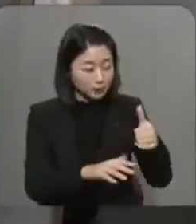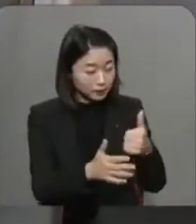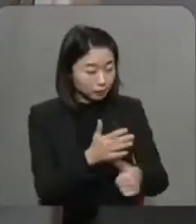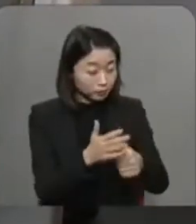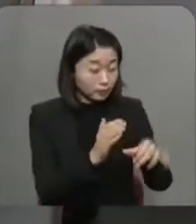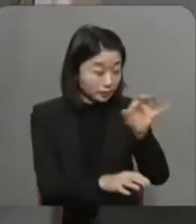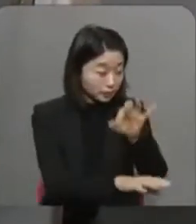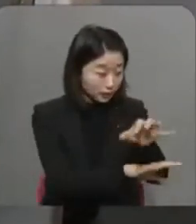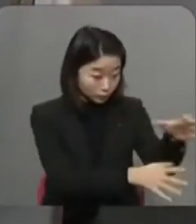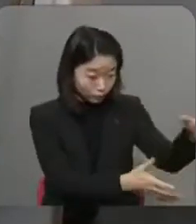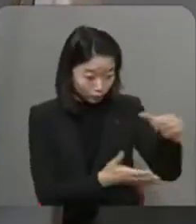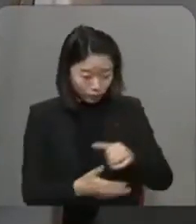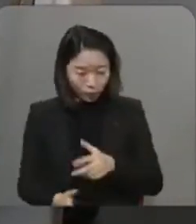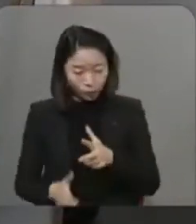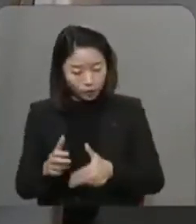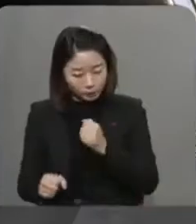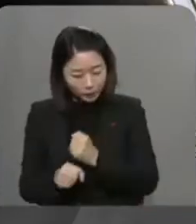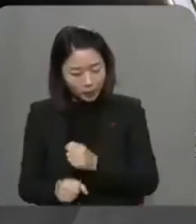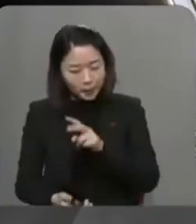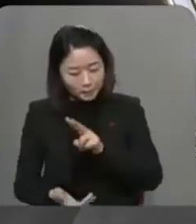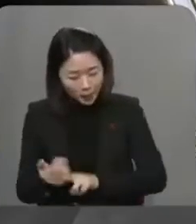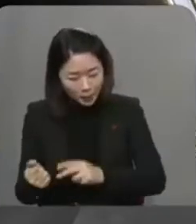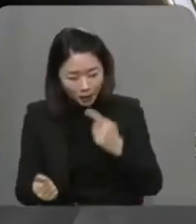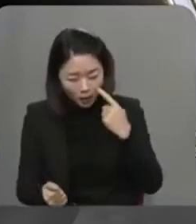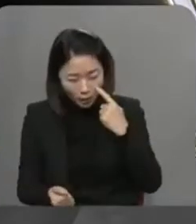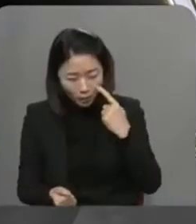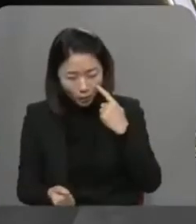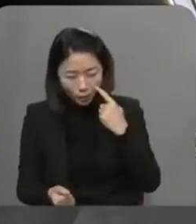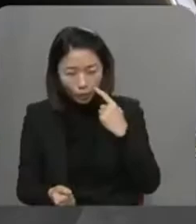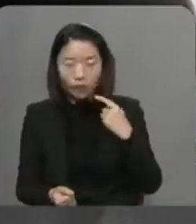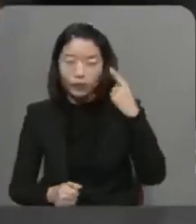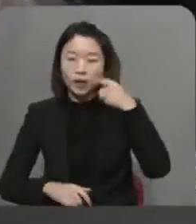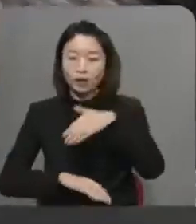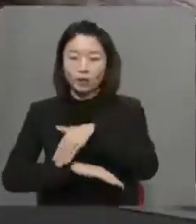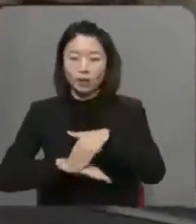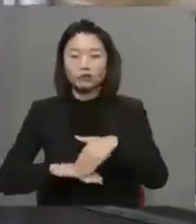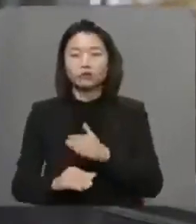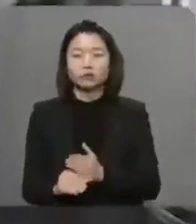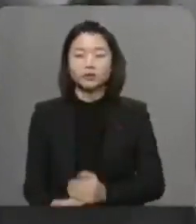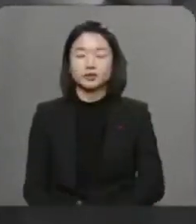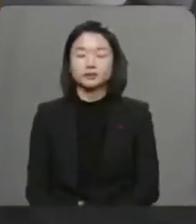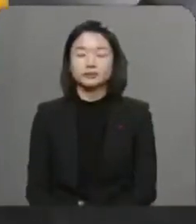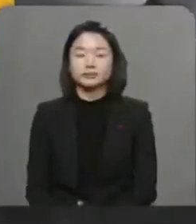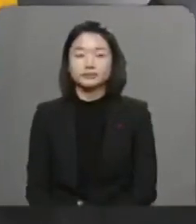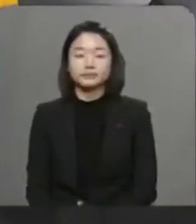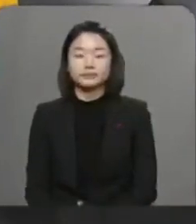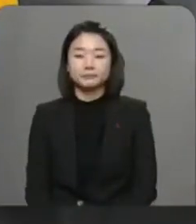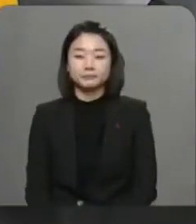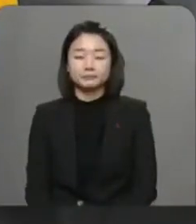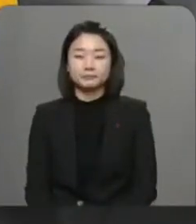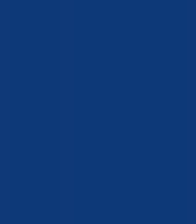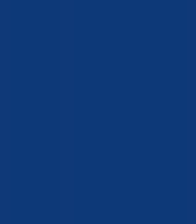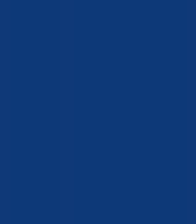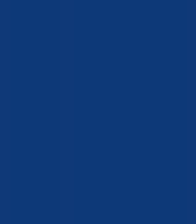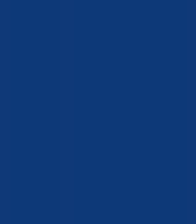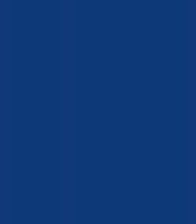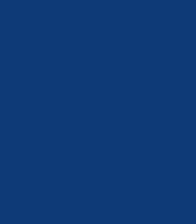다공 판매하는 방안을 적극 검토하기로 했습니다 kbs 뉴스 조윤 줍니다